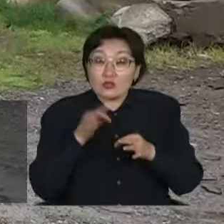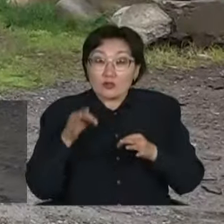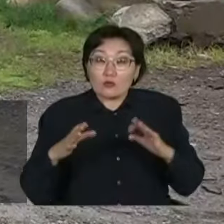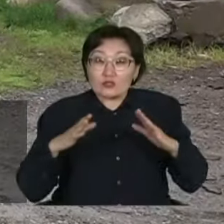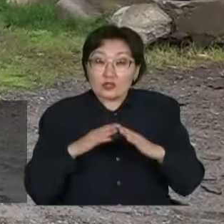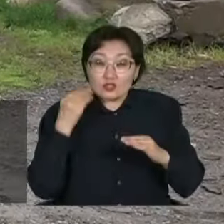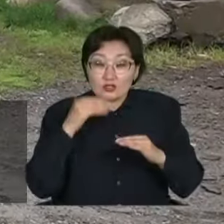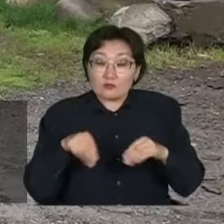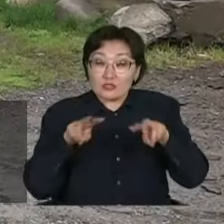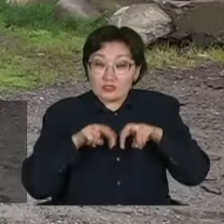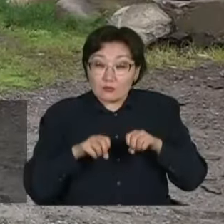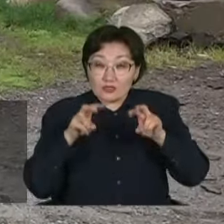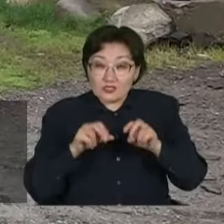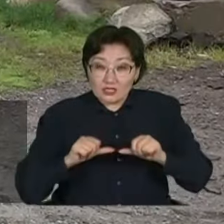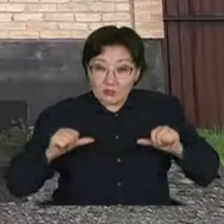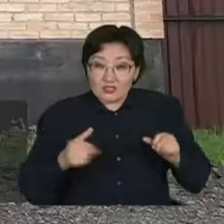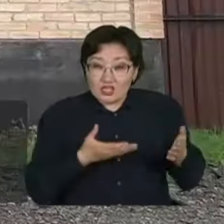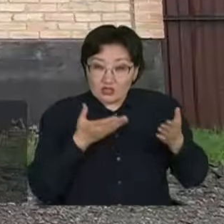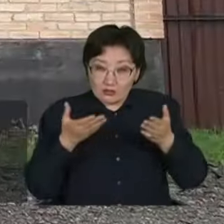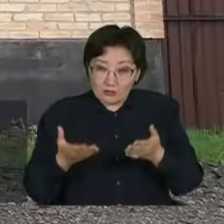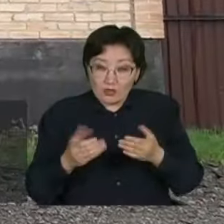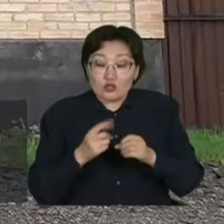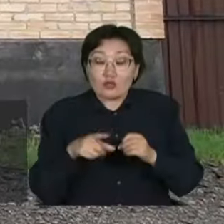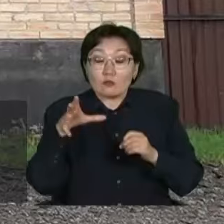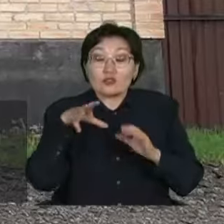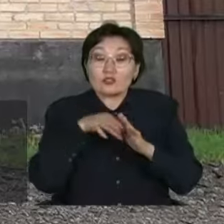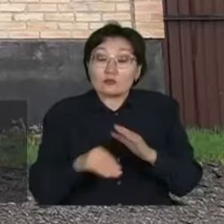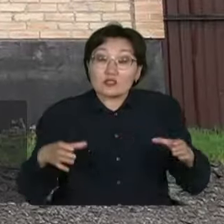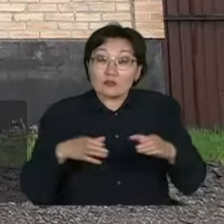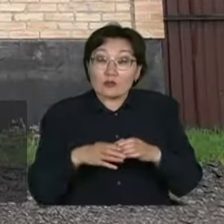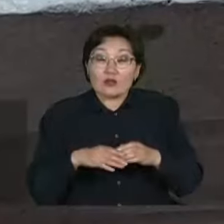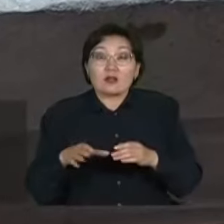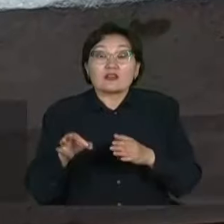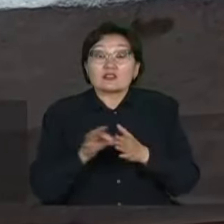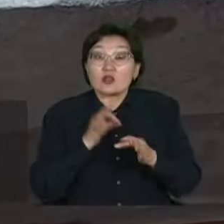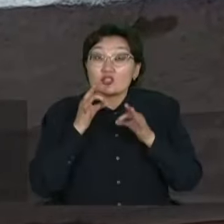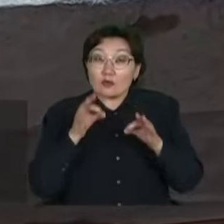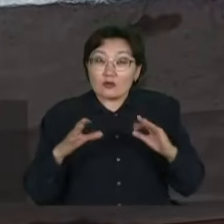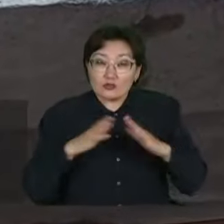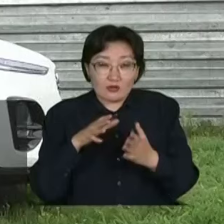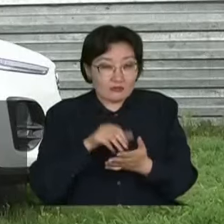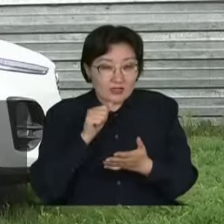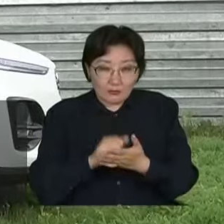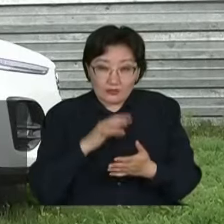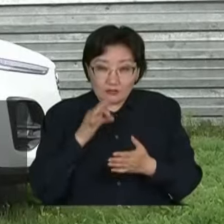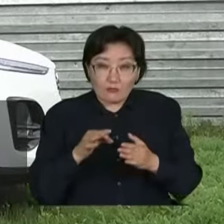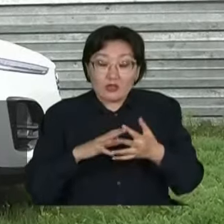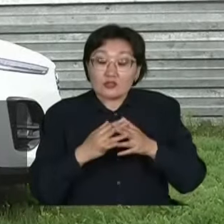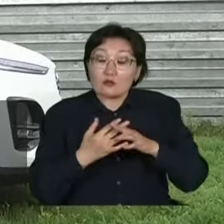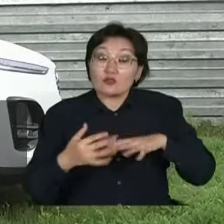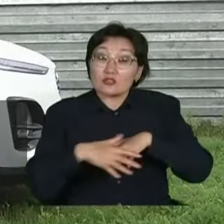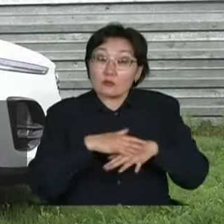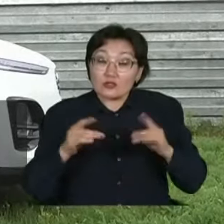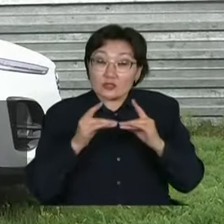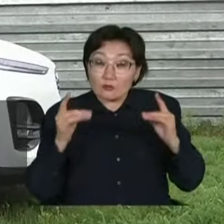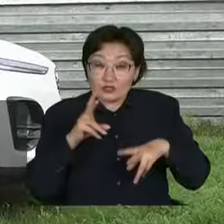үйлердің сапасын тексеретін арнайы комиссия шақыртыпты. 11 адамнан тұратын топ бір ауыздан баспаналарды тұруға жарамсыз деп таныған. Ауыл жұртшылығы тіпті